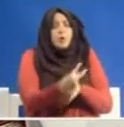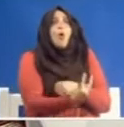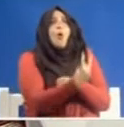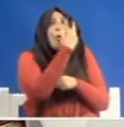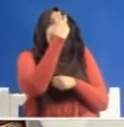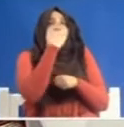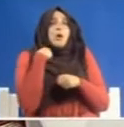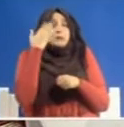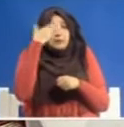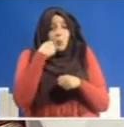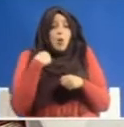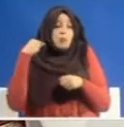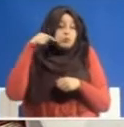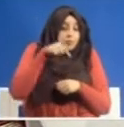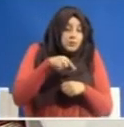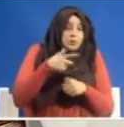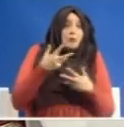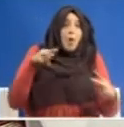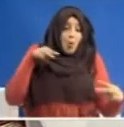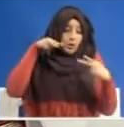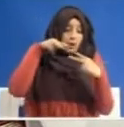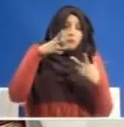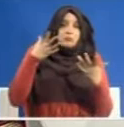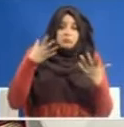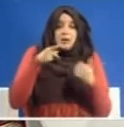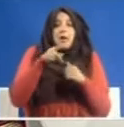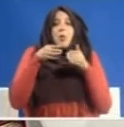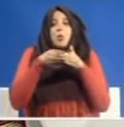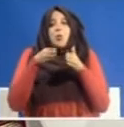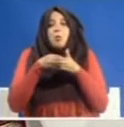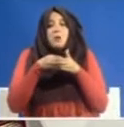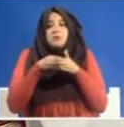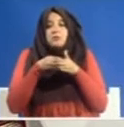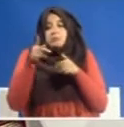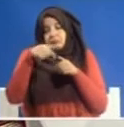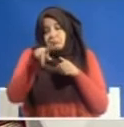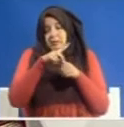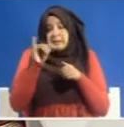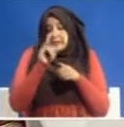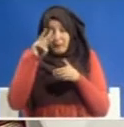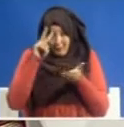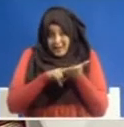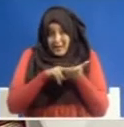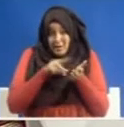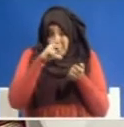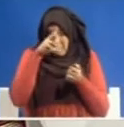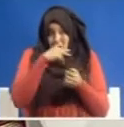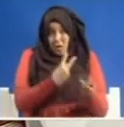نعم. هذا ما كان انا نحوس نشوف ما عند الشيوخ الكرام الى الى بصح الميت